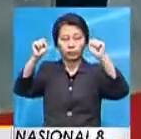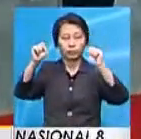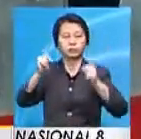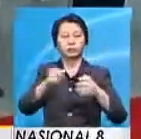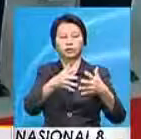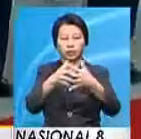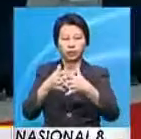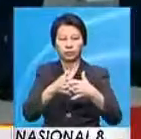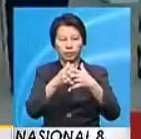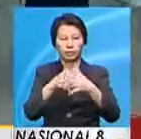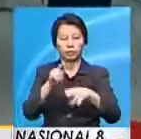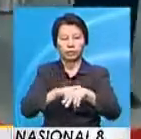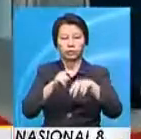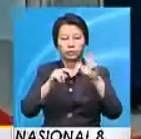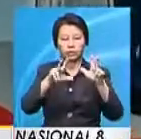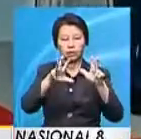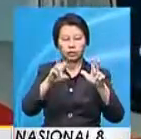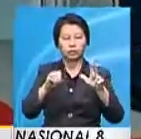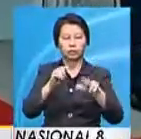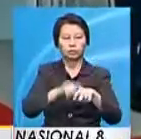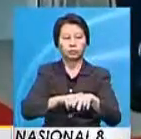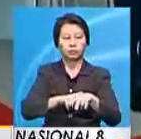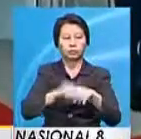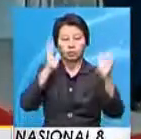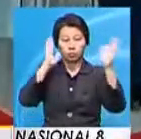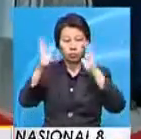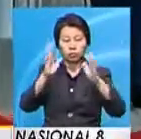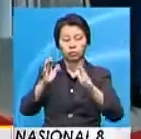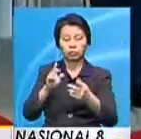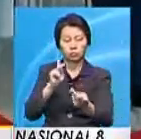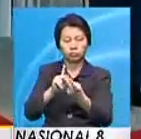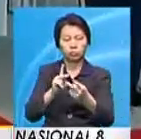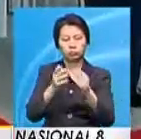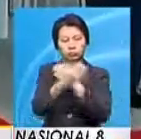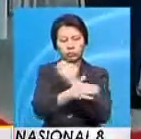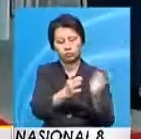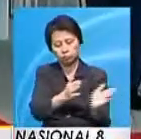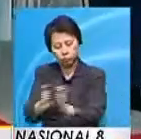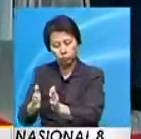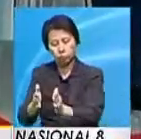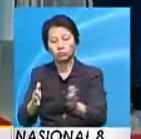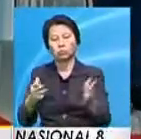waktu tempatan. Penyataan Malaysia amat signifikan sebagai negara penyelaras